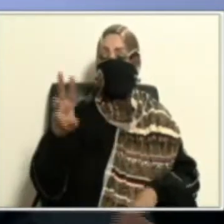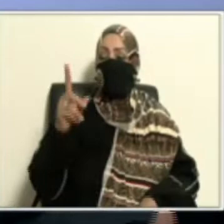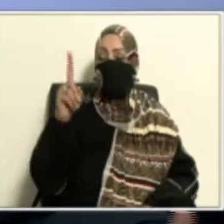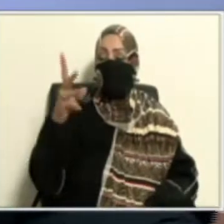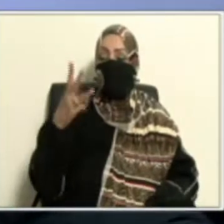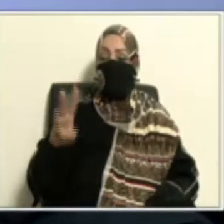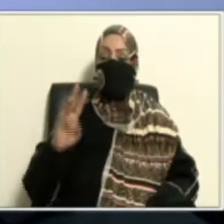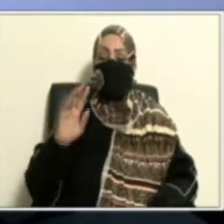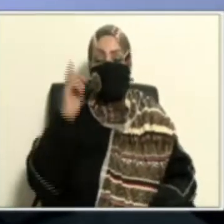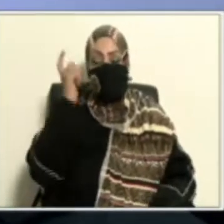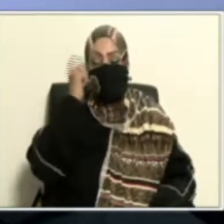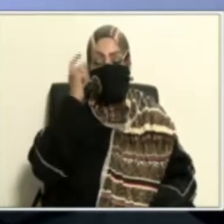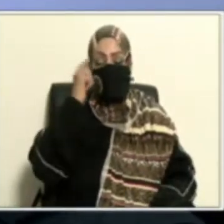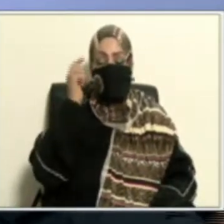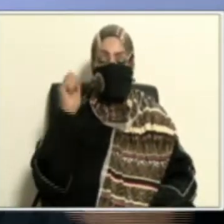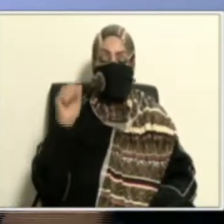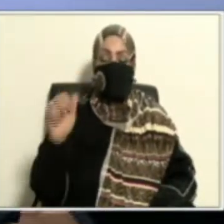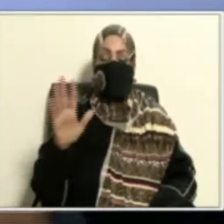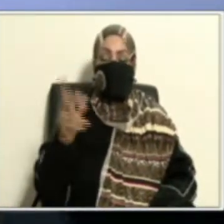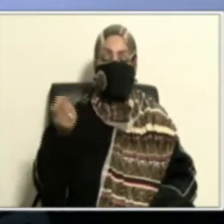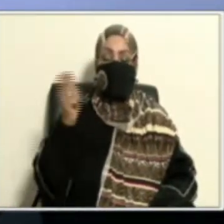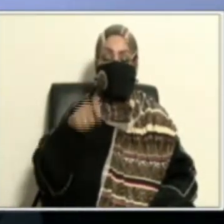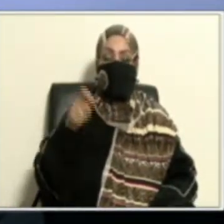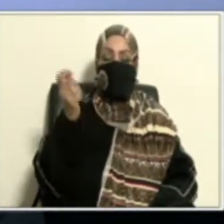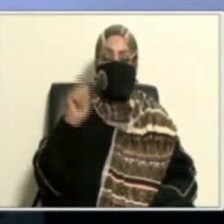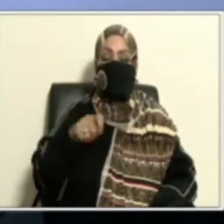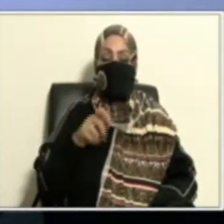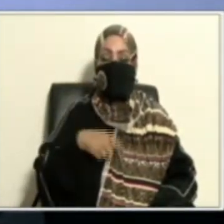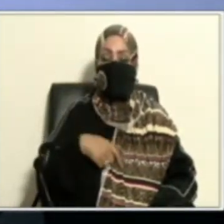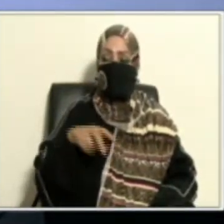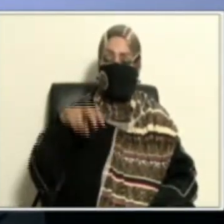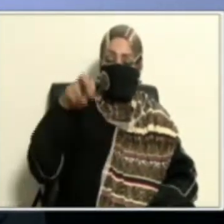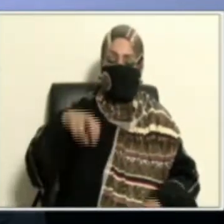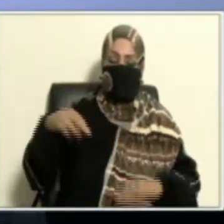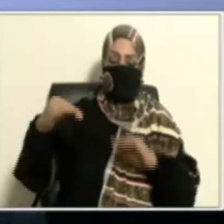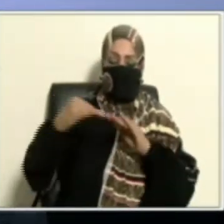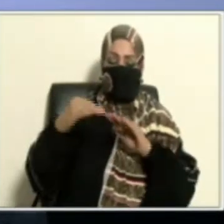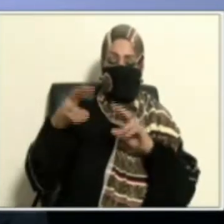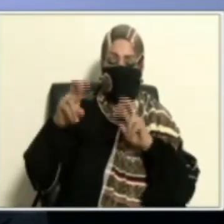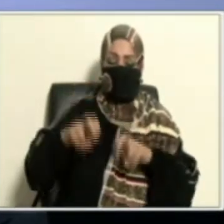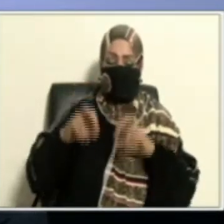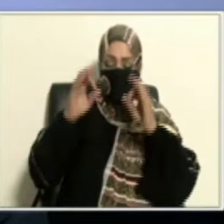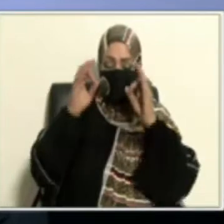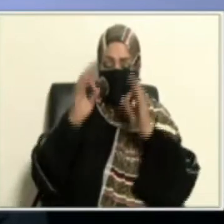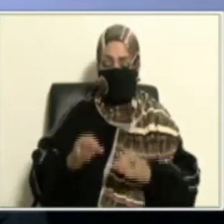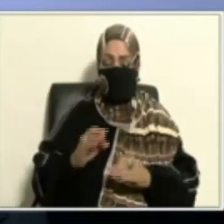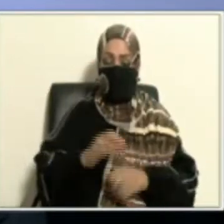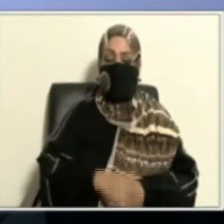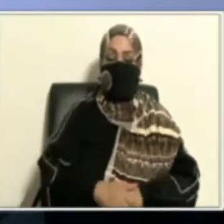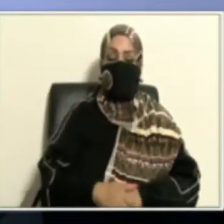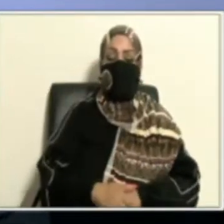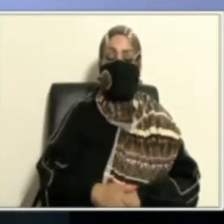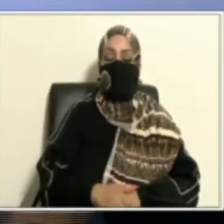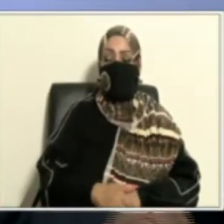كان هو يسوى عنده 30 حيعطيك هو نقول 28 أو 27، وبالتالي يكون هو أعطاك في